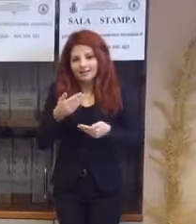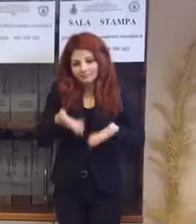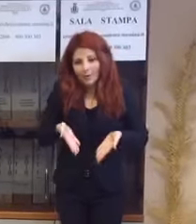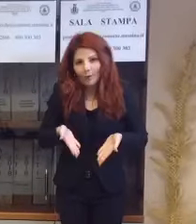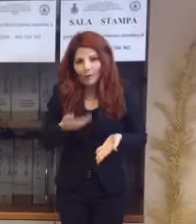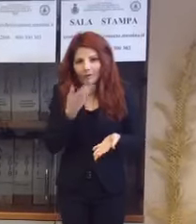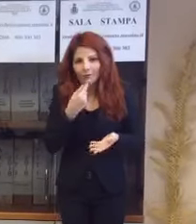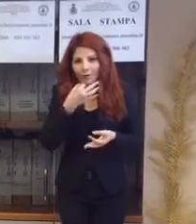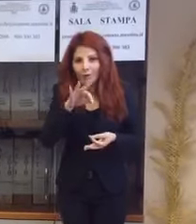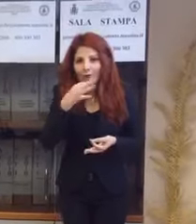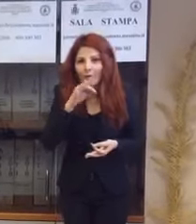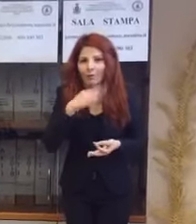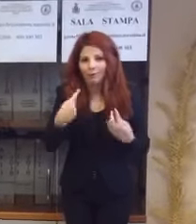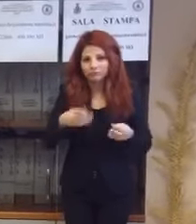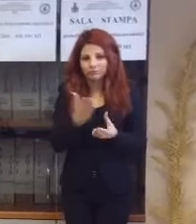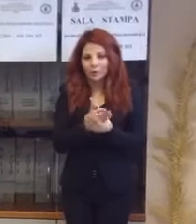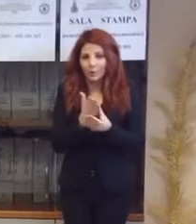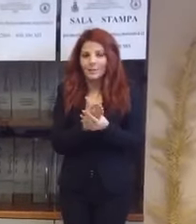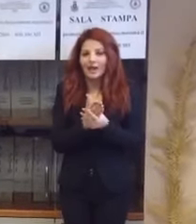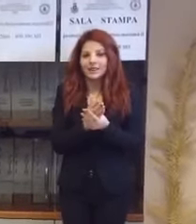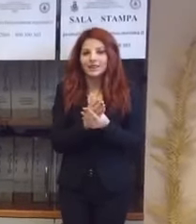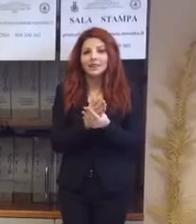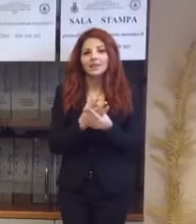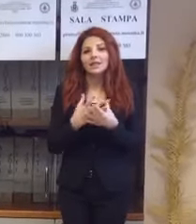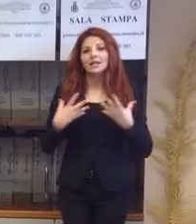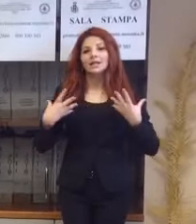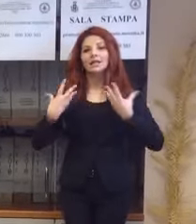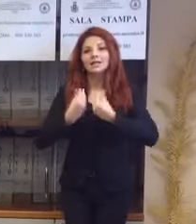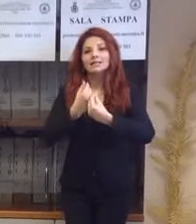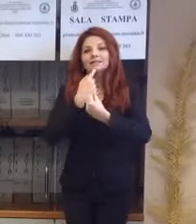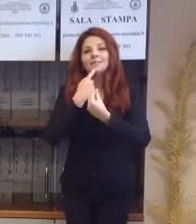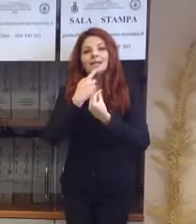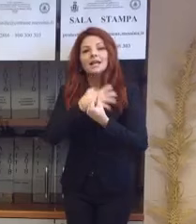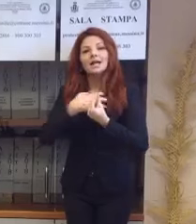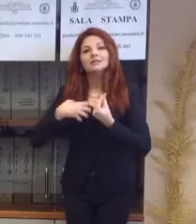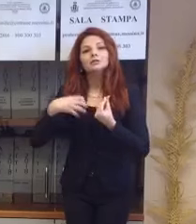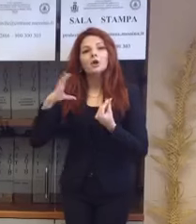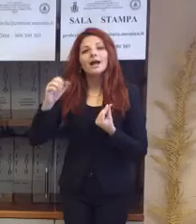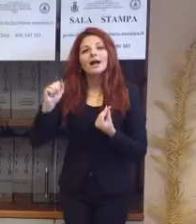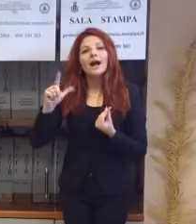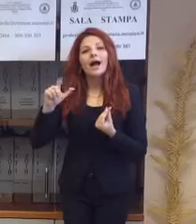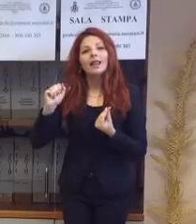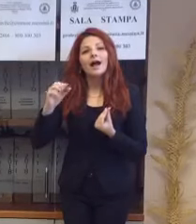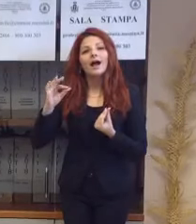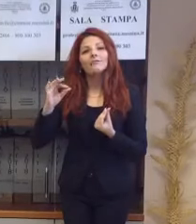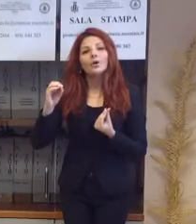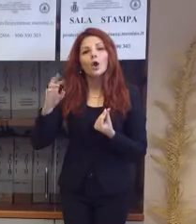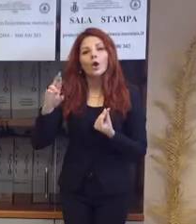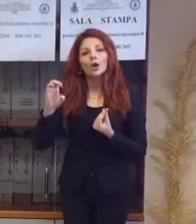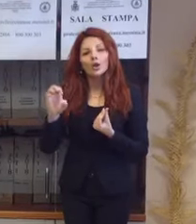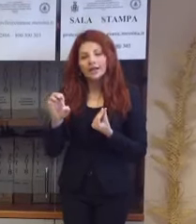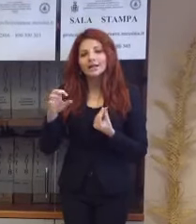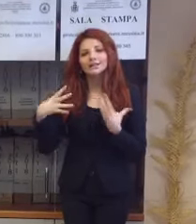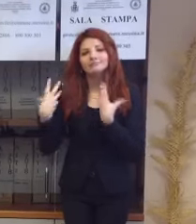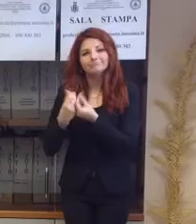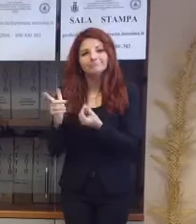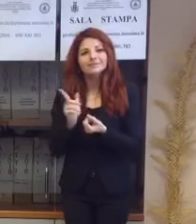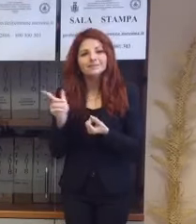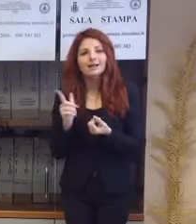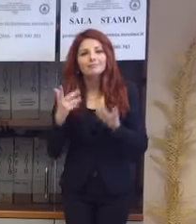in particolare con l'assessore Alessandra Calafiore faremo anche un quadro di quella che è la